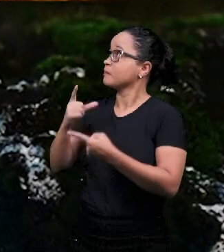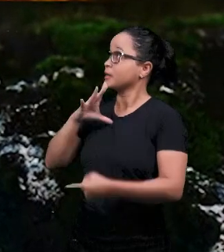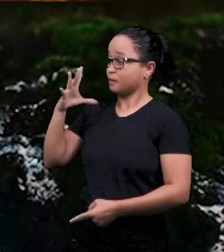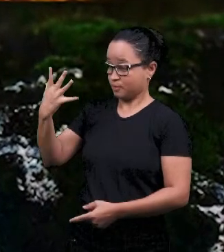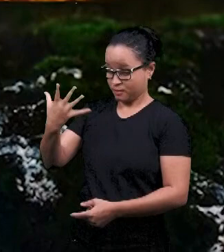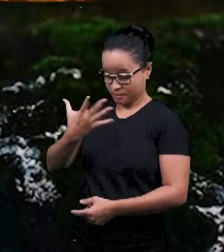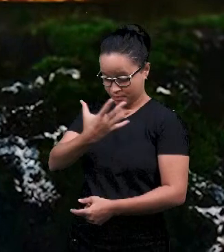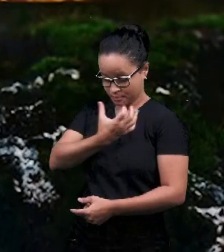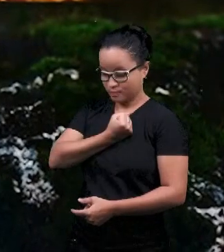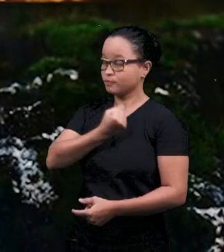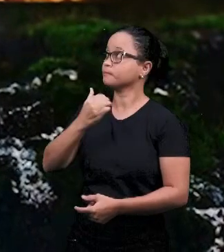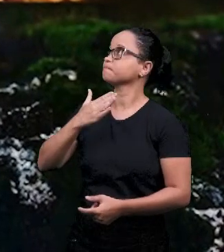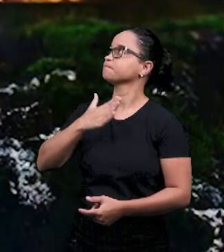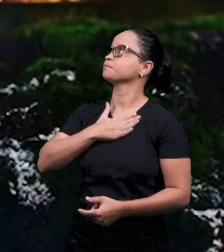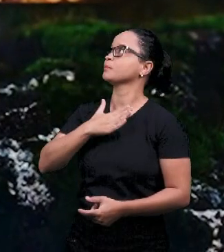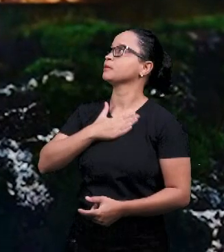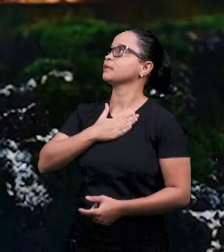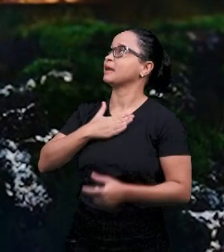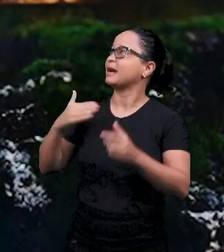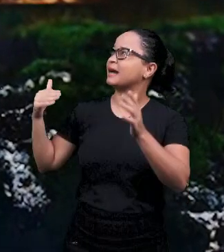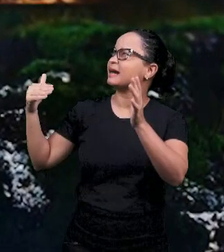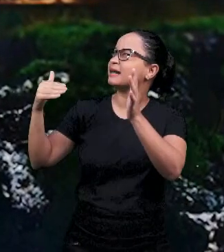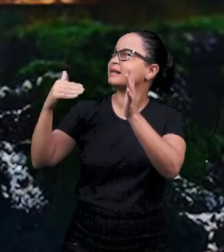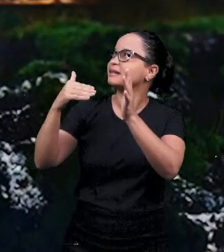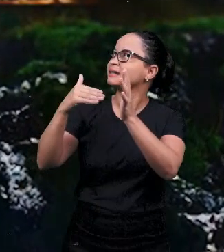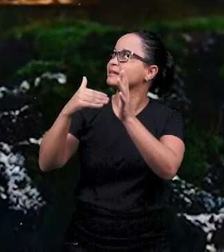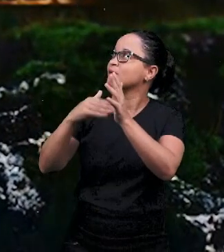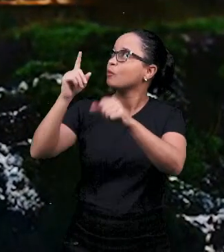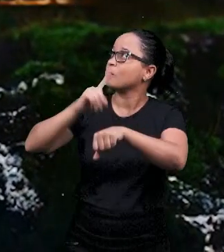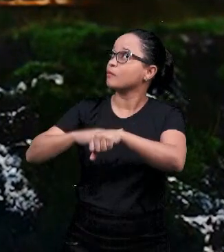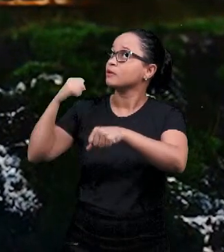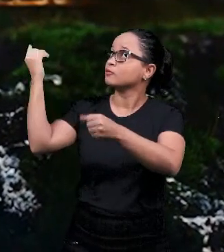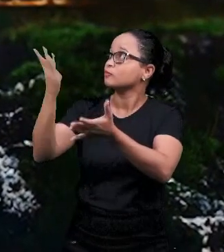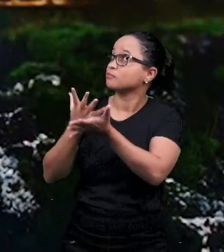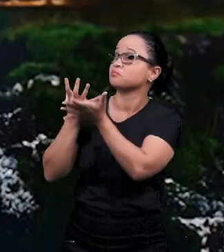сохранить залог мой на оный день.